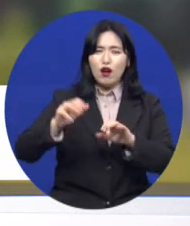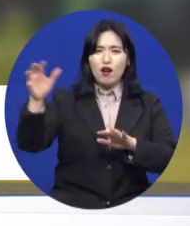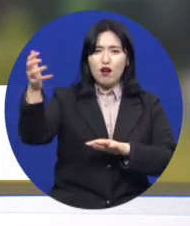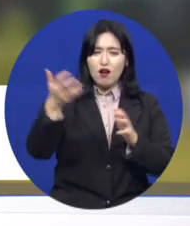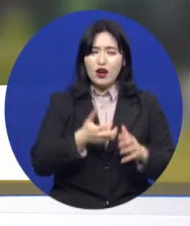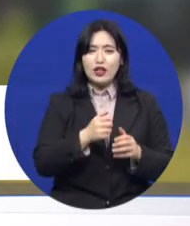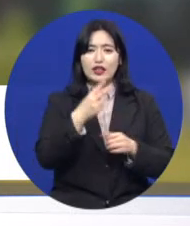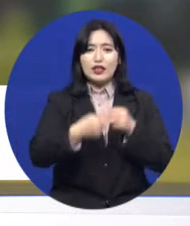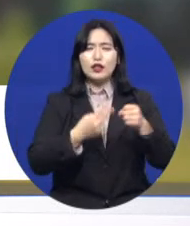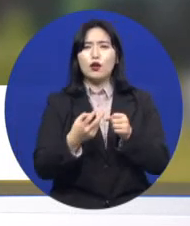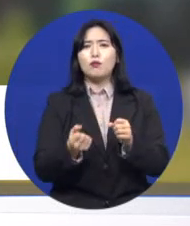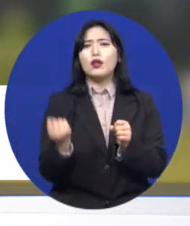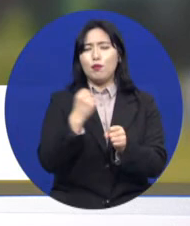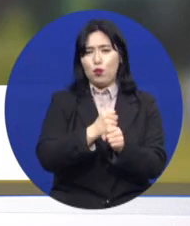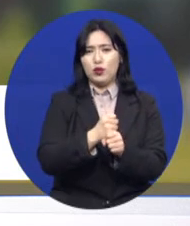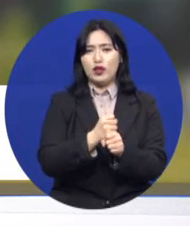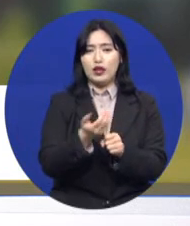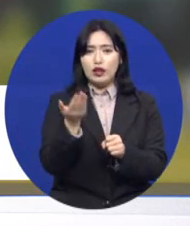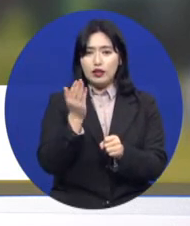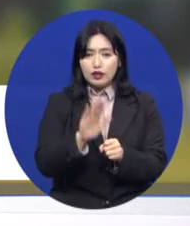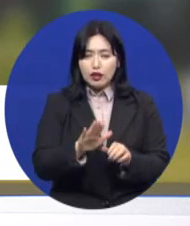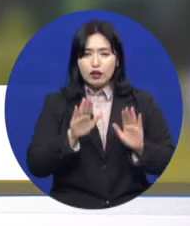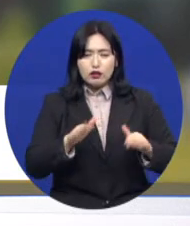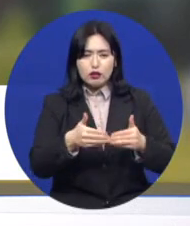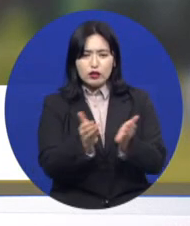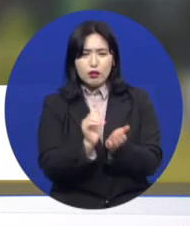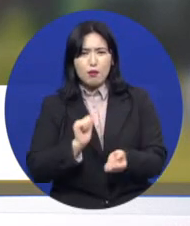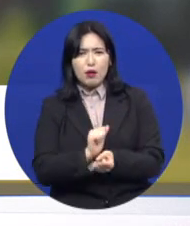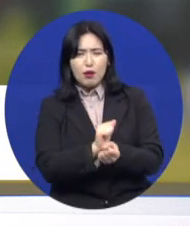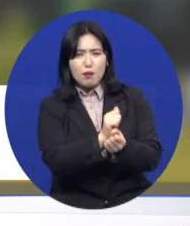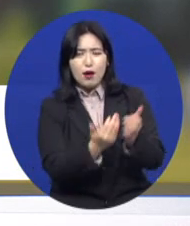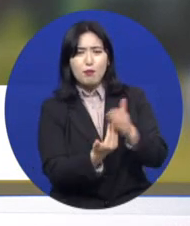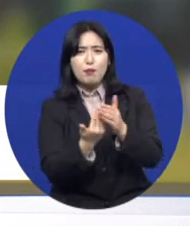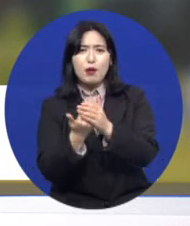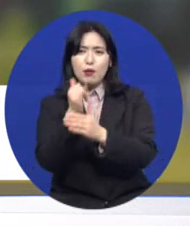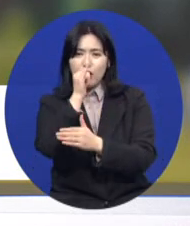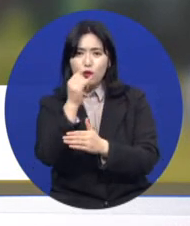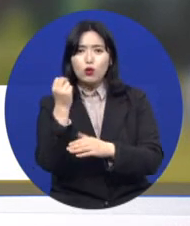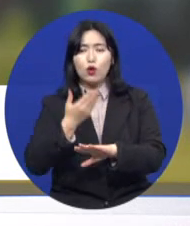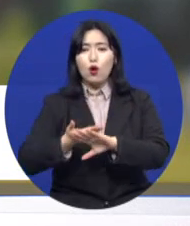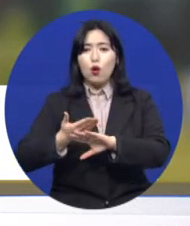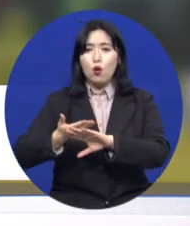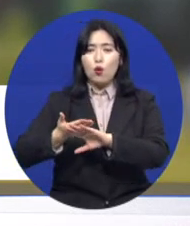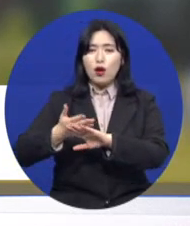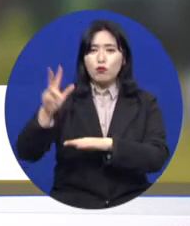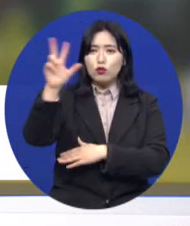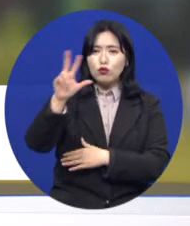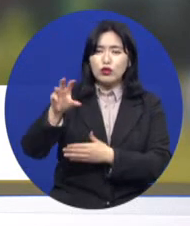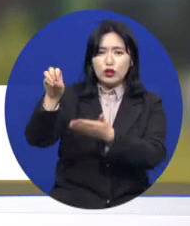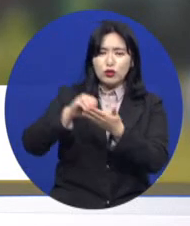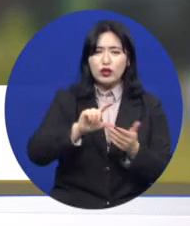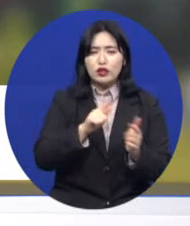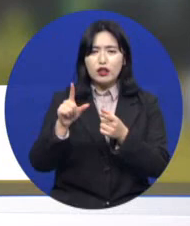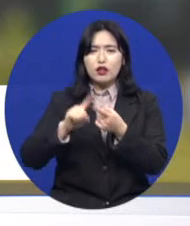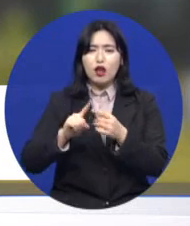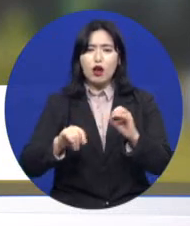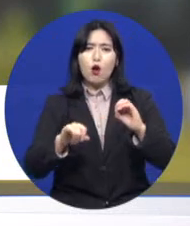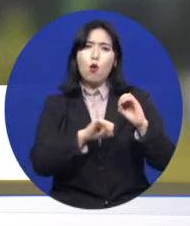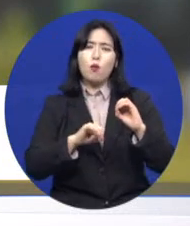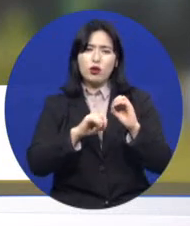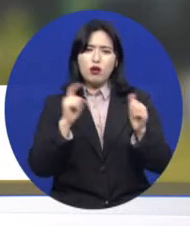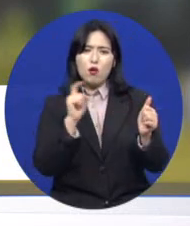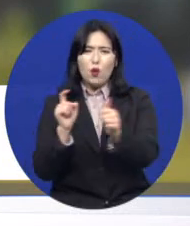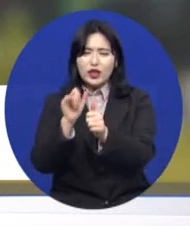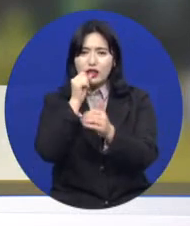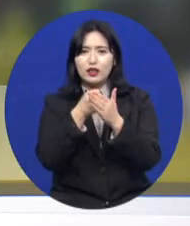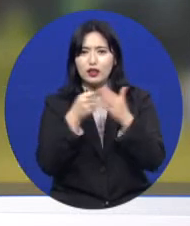있습니다 하지만 집단 감염 은이 따라 발생하고 있는데다 외부 유입을 통한 5 미크론 확진 도 꾸준히 이어지고 있어